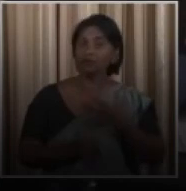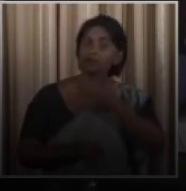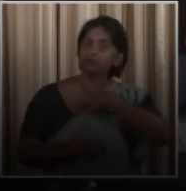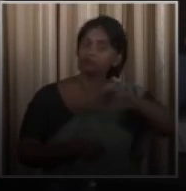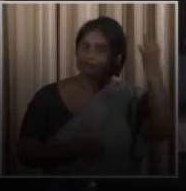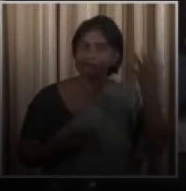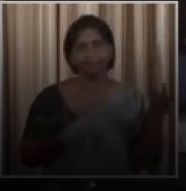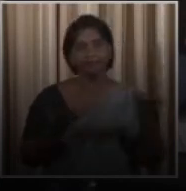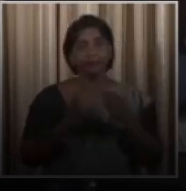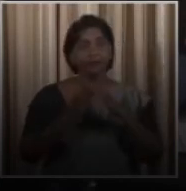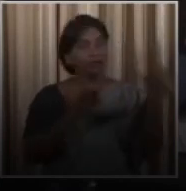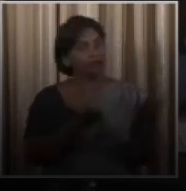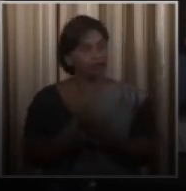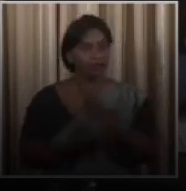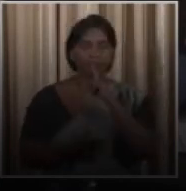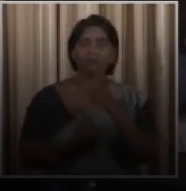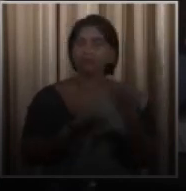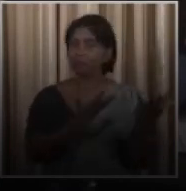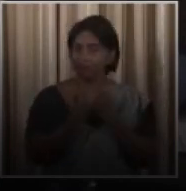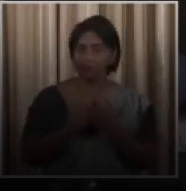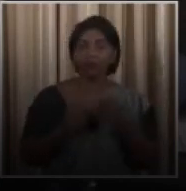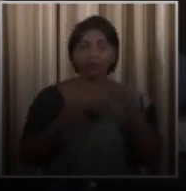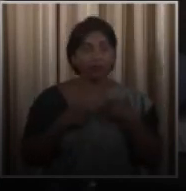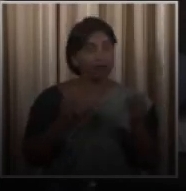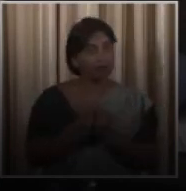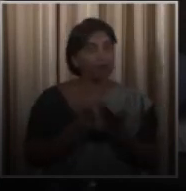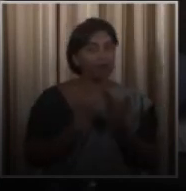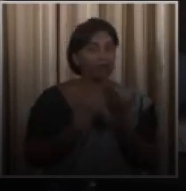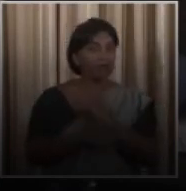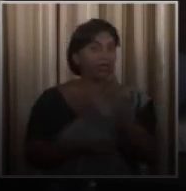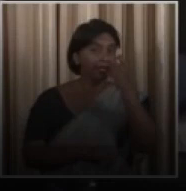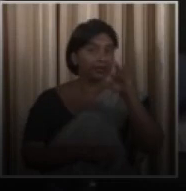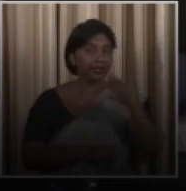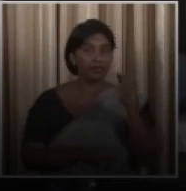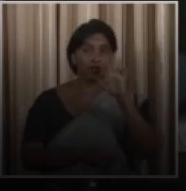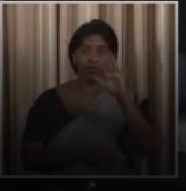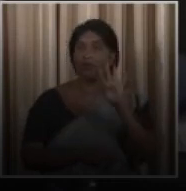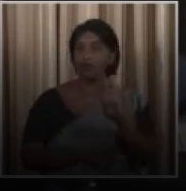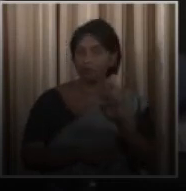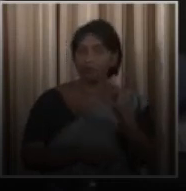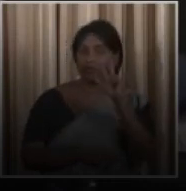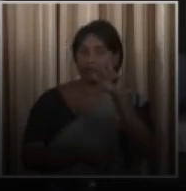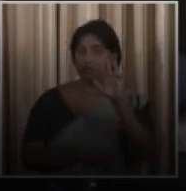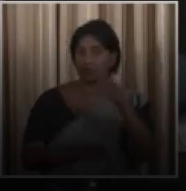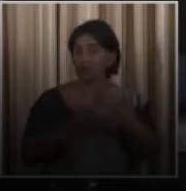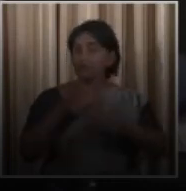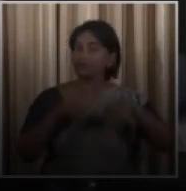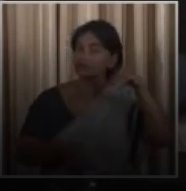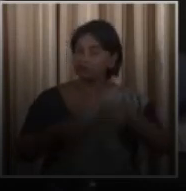කියයි දීපල ආපහු ගන්න කියයි අපි මේක කරන්න තිබුණේ 1994 මොකද 89